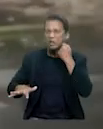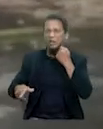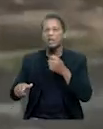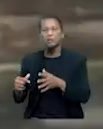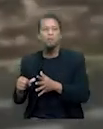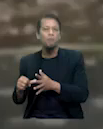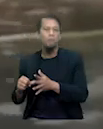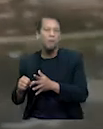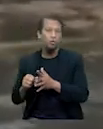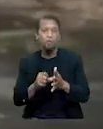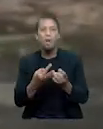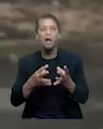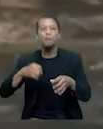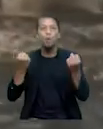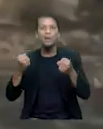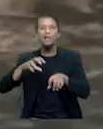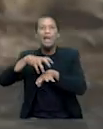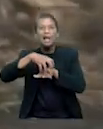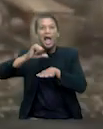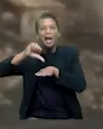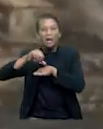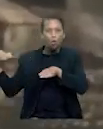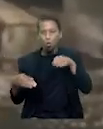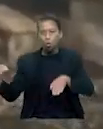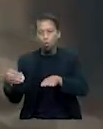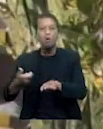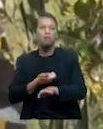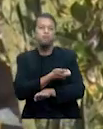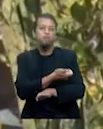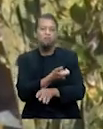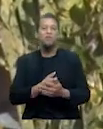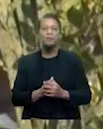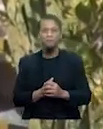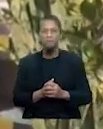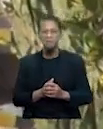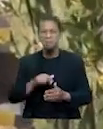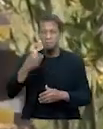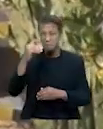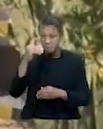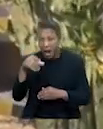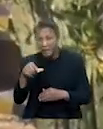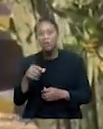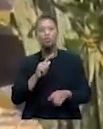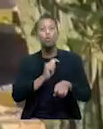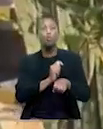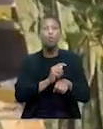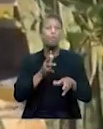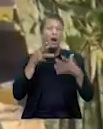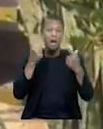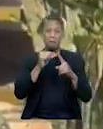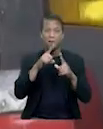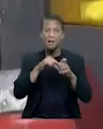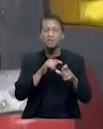pemadaman. Sejumlah tangki air PDAM pun dikerahkan ke lokasi kebakaran. Sementara itu, hingga pagi tadi, para pemilik toko di Malang